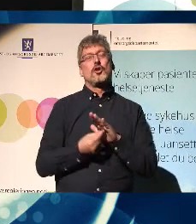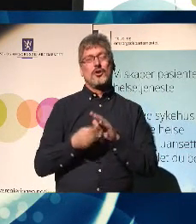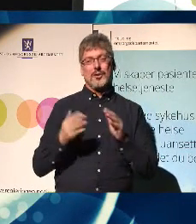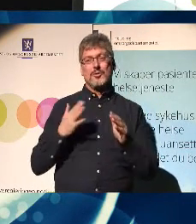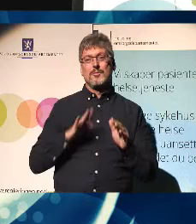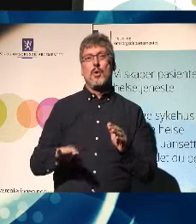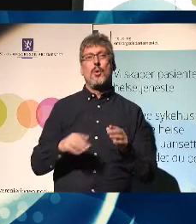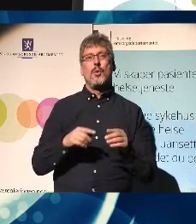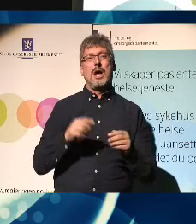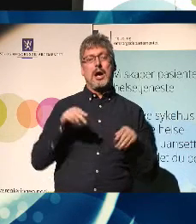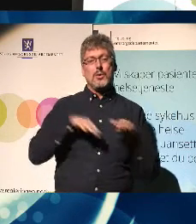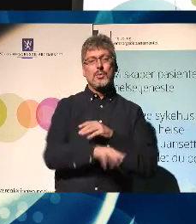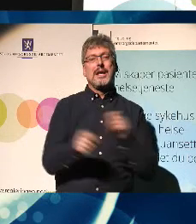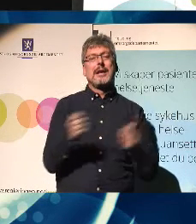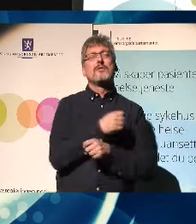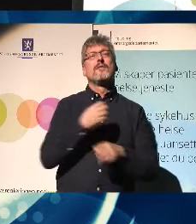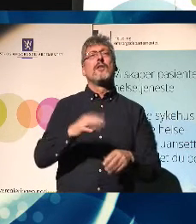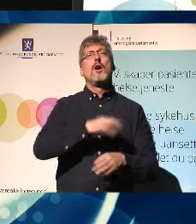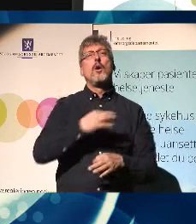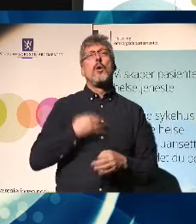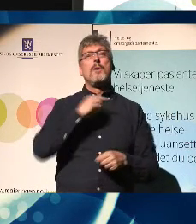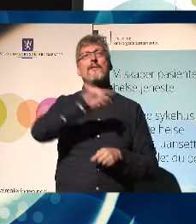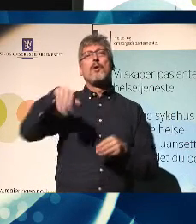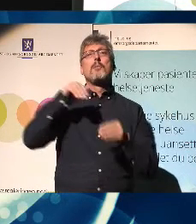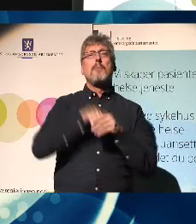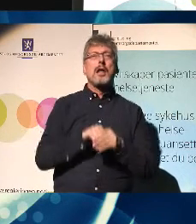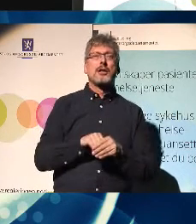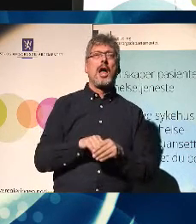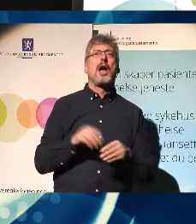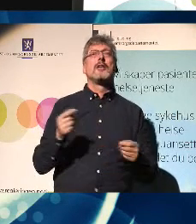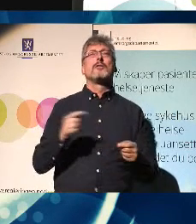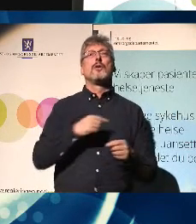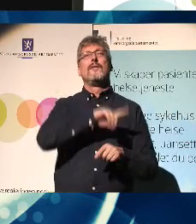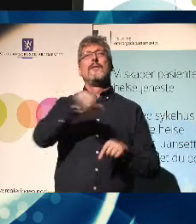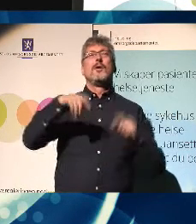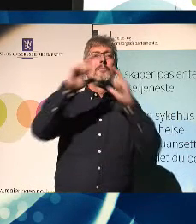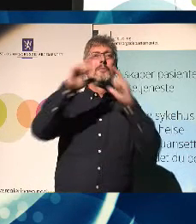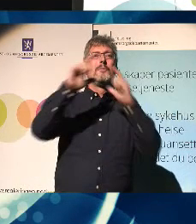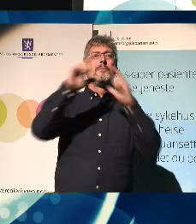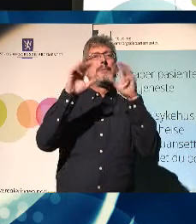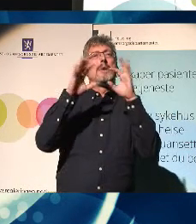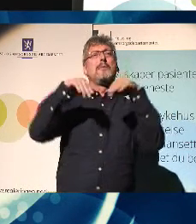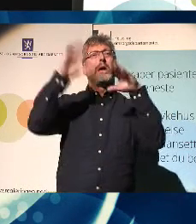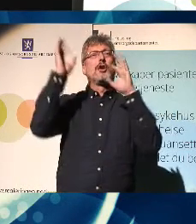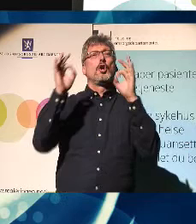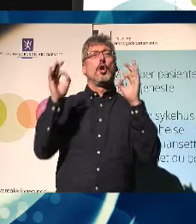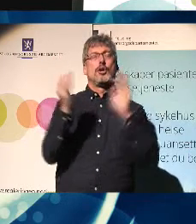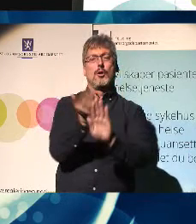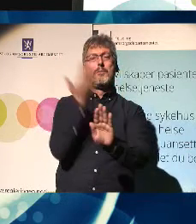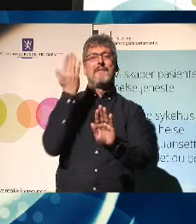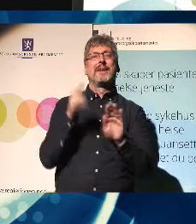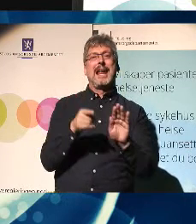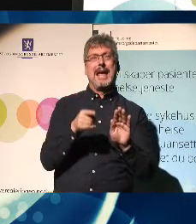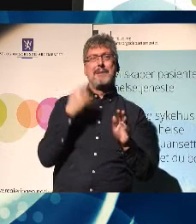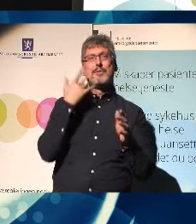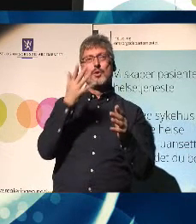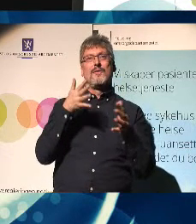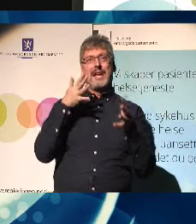at vårt mandat og vårt, hva skal jeg si, bilde skal komme tydeligere frem når den prosessen gjennomført.